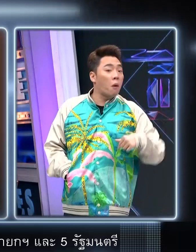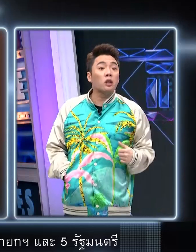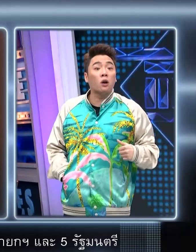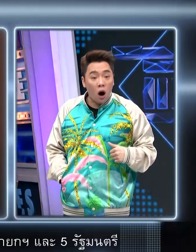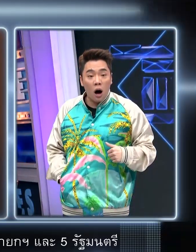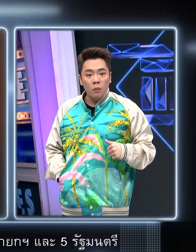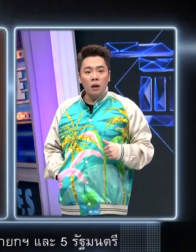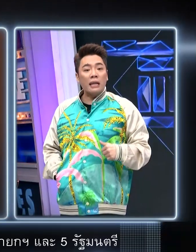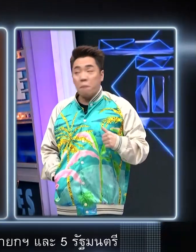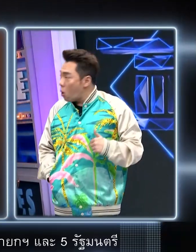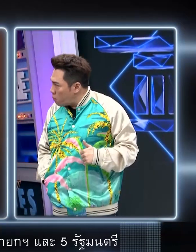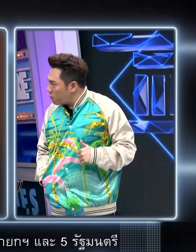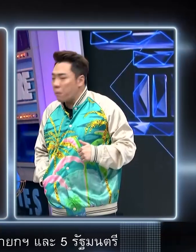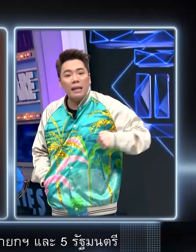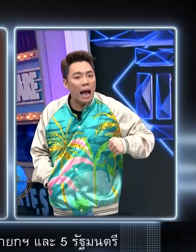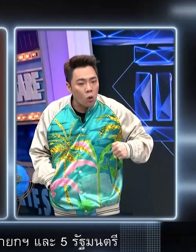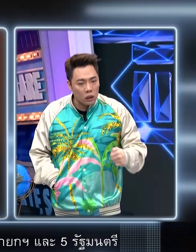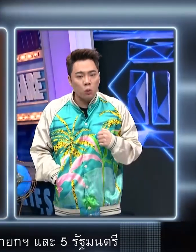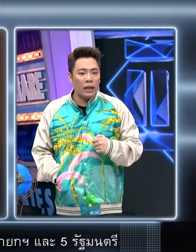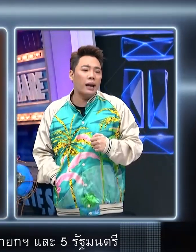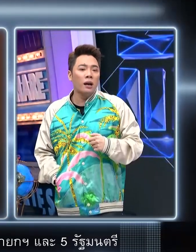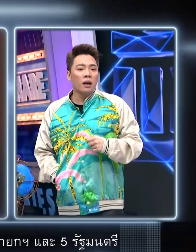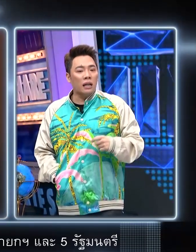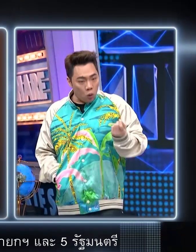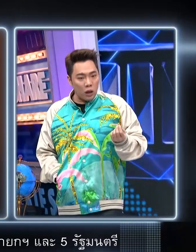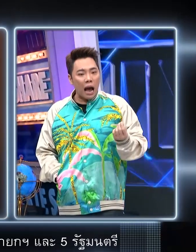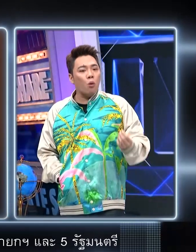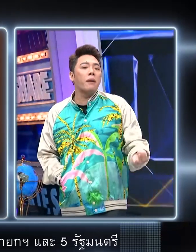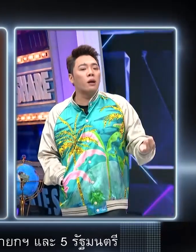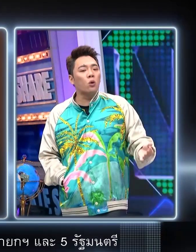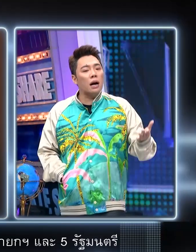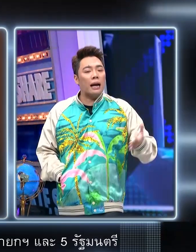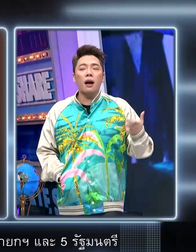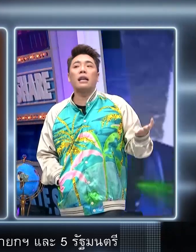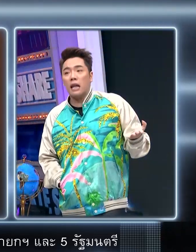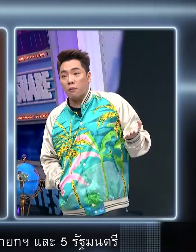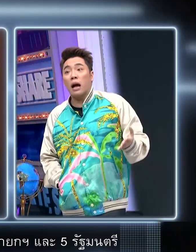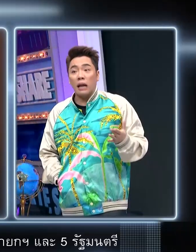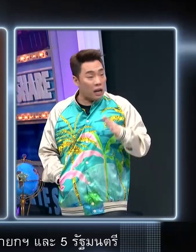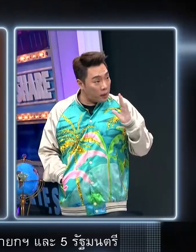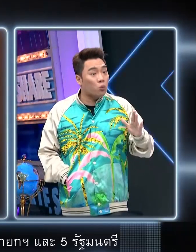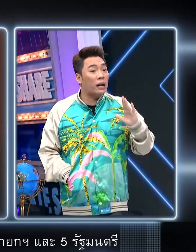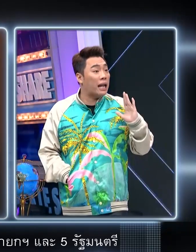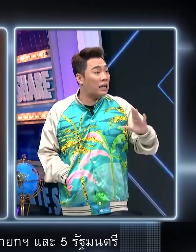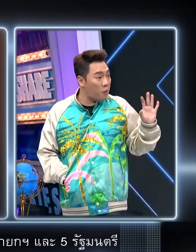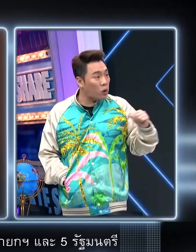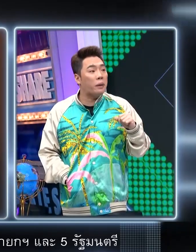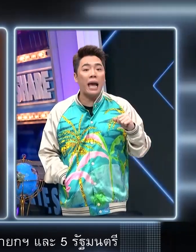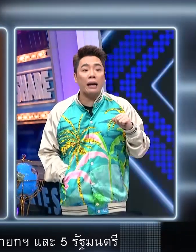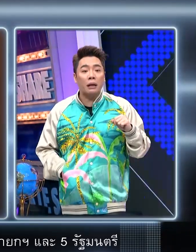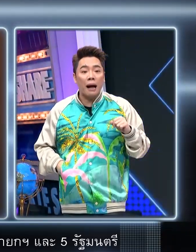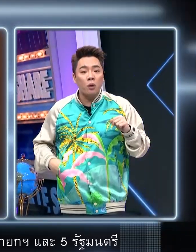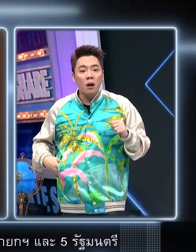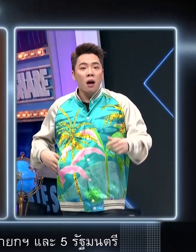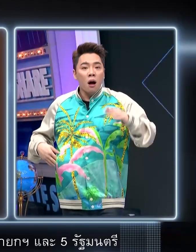ค่ผบ.ตร.แต่ผมเป็นนายกรัฐมนตรีที่คุณอ้างว่าไม่รู้เรื่องนั้นเรื่องนี้เนี่ยนะอันนี้ก็เป็นวลีเด็ดที่มีคนเอาไป